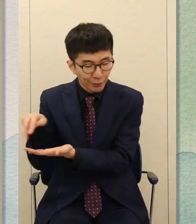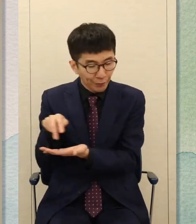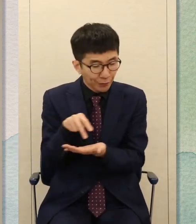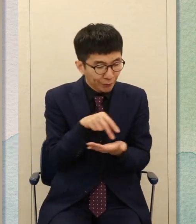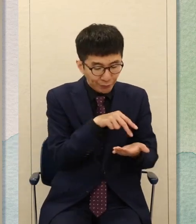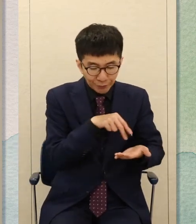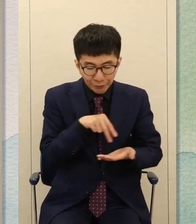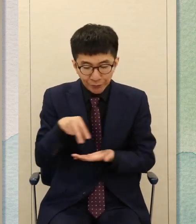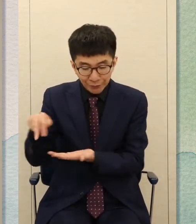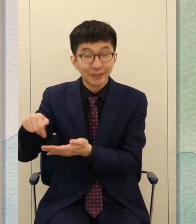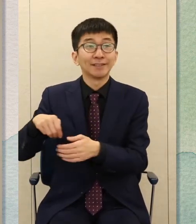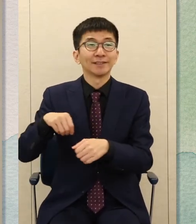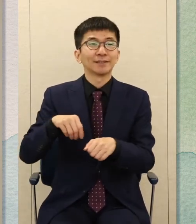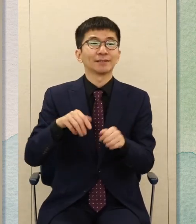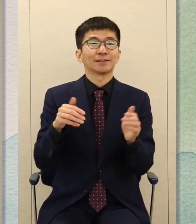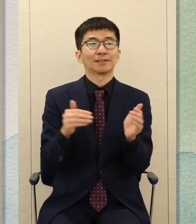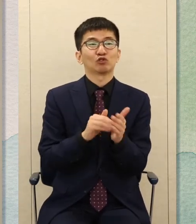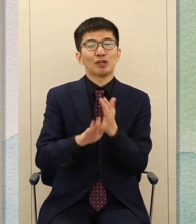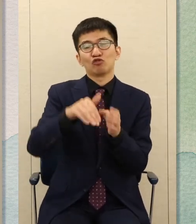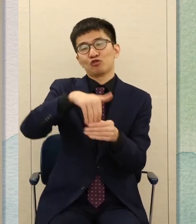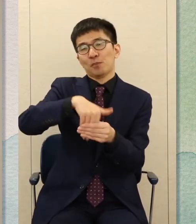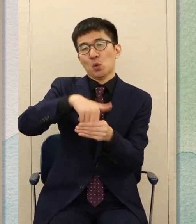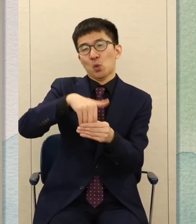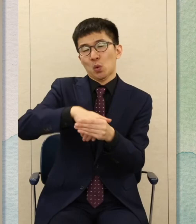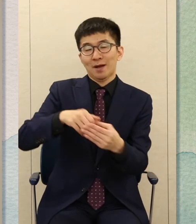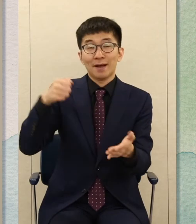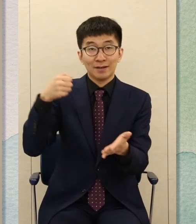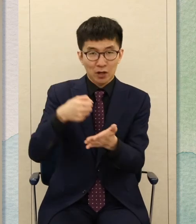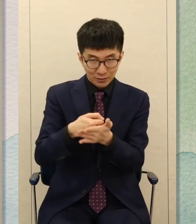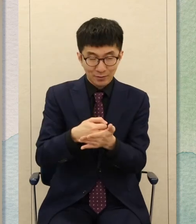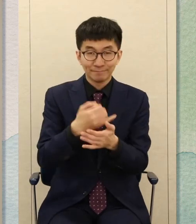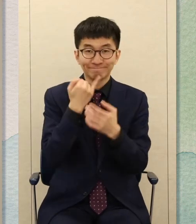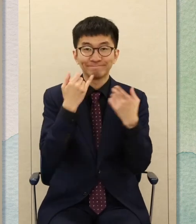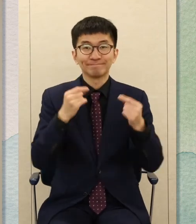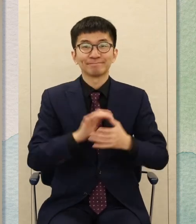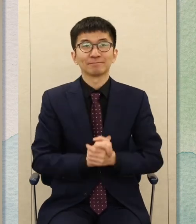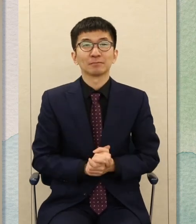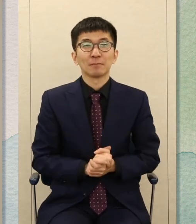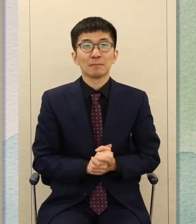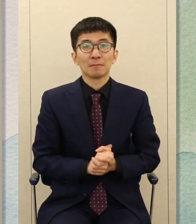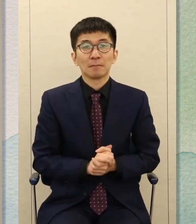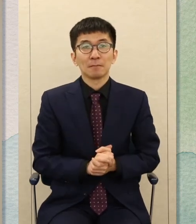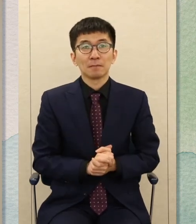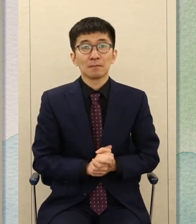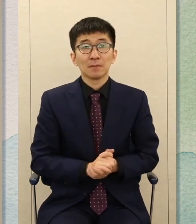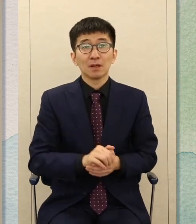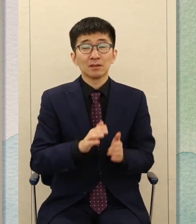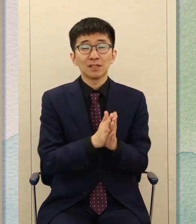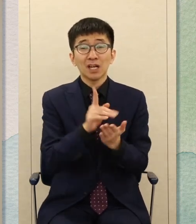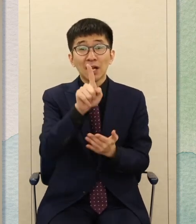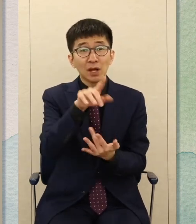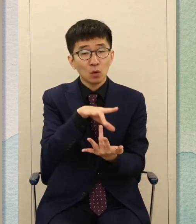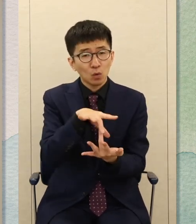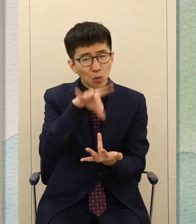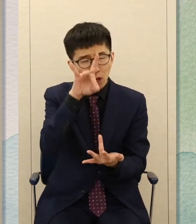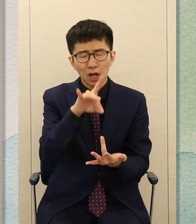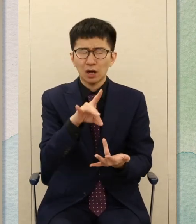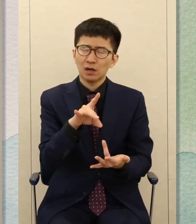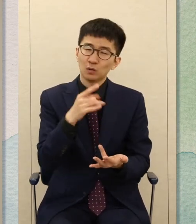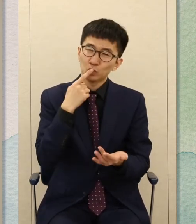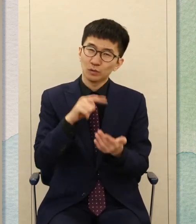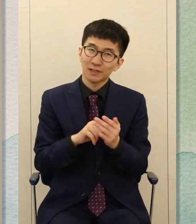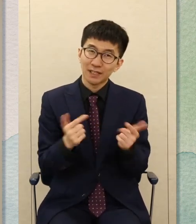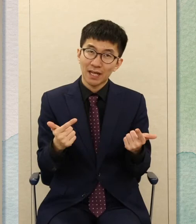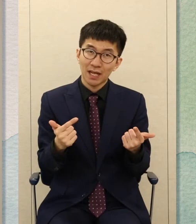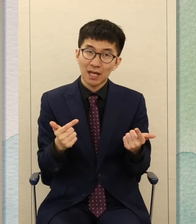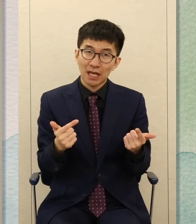그런 시간을 갖고요. 그다음에 이제 투표를 통해 가지고 고르는 방식인데요. 이러면 이거 하는데 한 권 고르긴 너무 싫잖아요. 그러니까 한